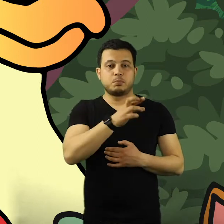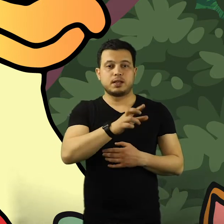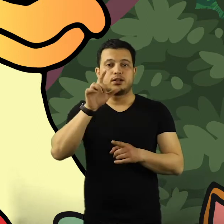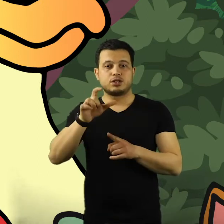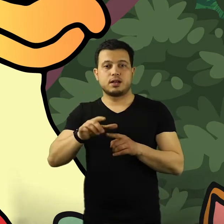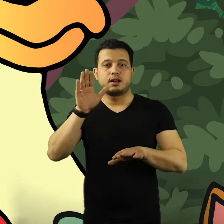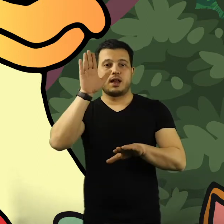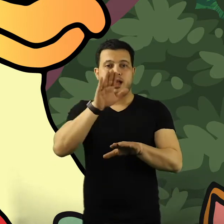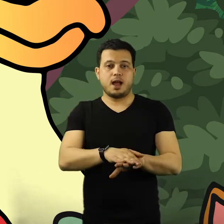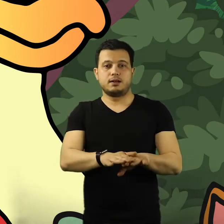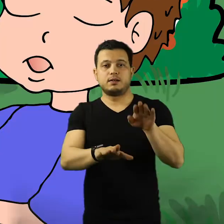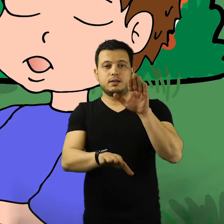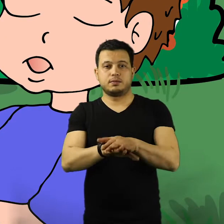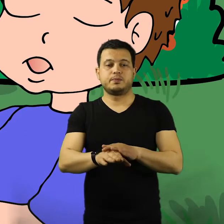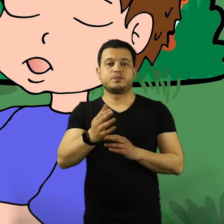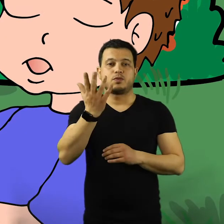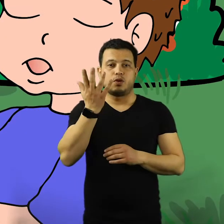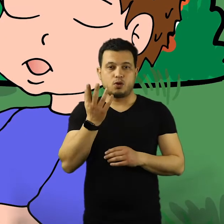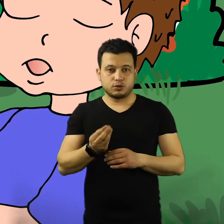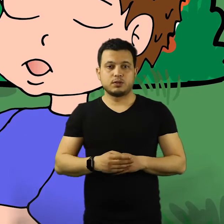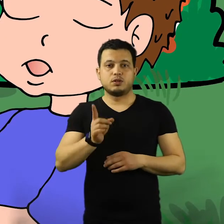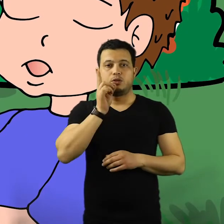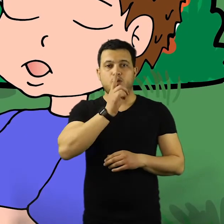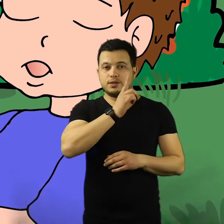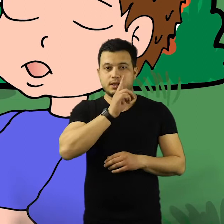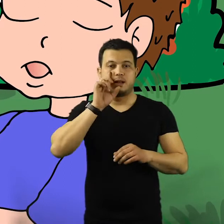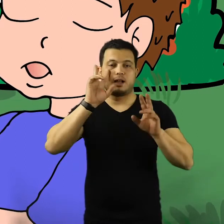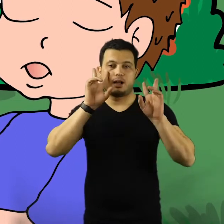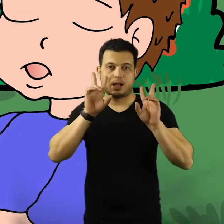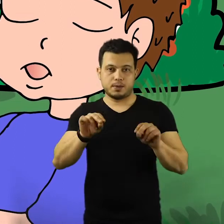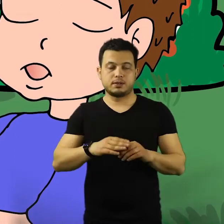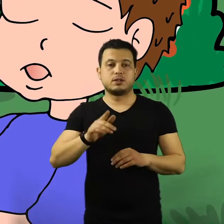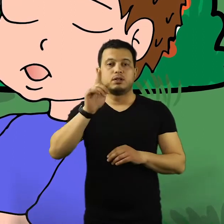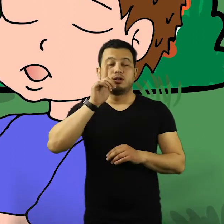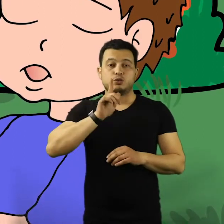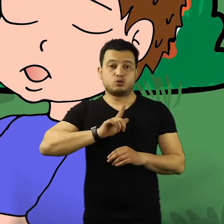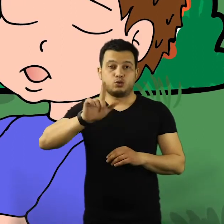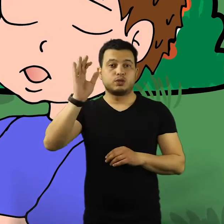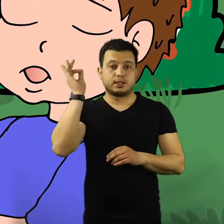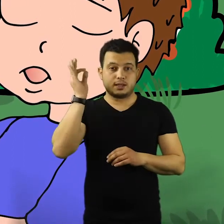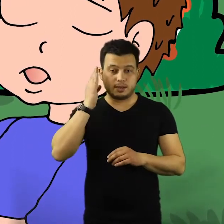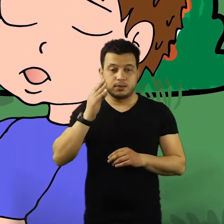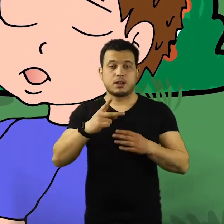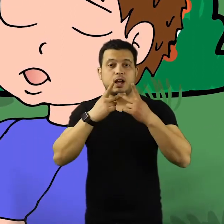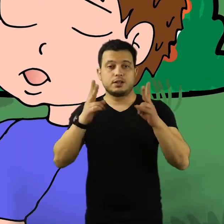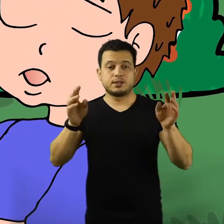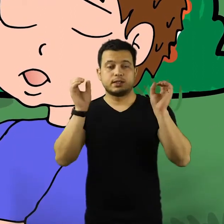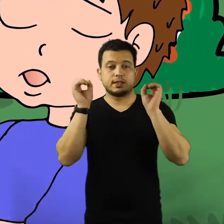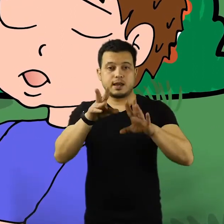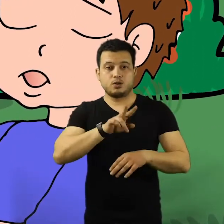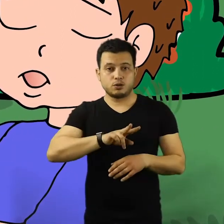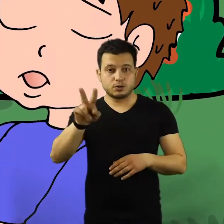ellerini birbirlerinin elleri üstüne koyup gözlerini kapadılar Duyulsun sesimiz, açılsın sihirli